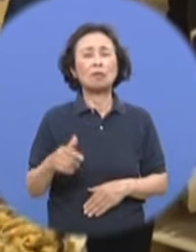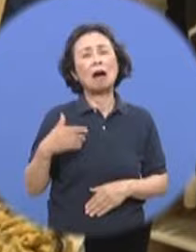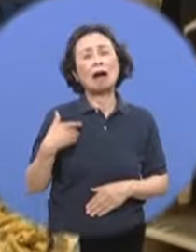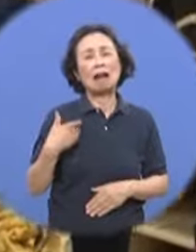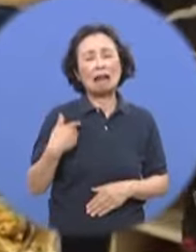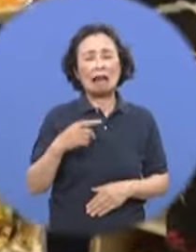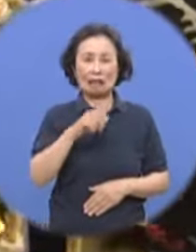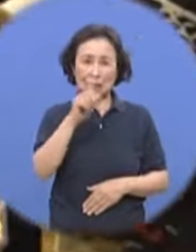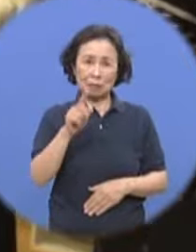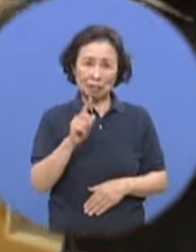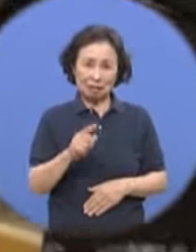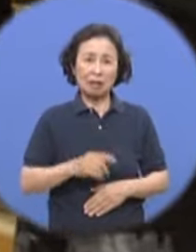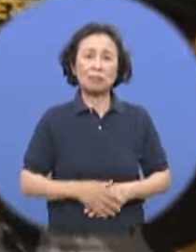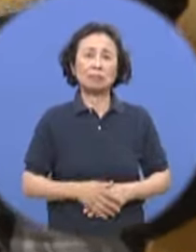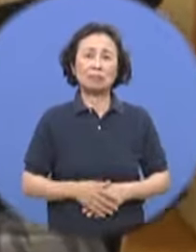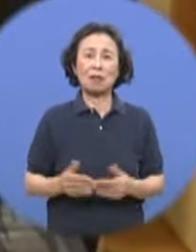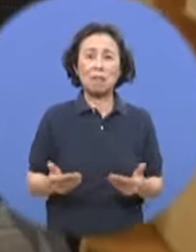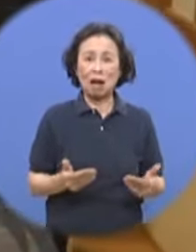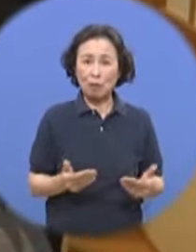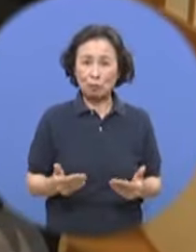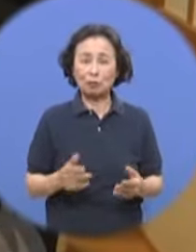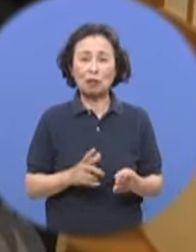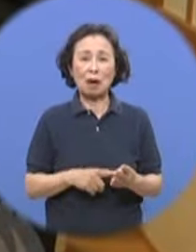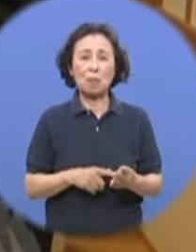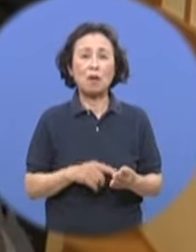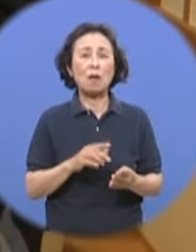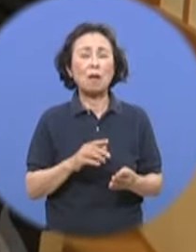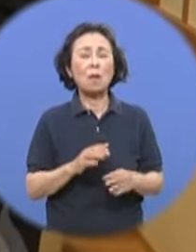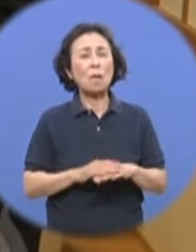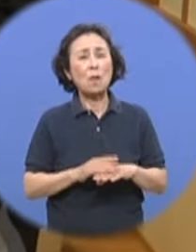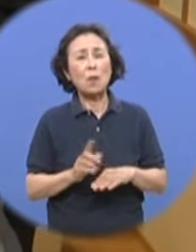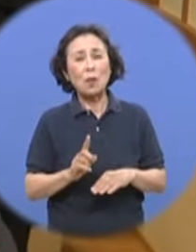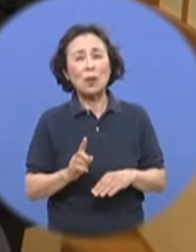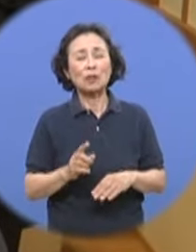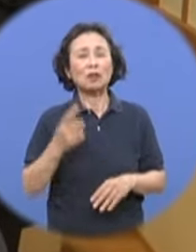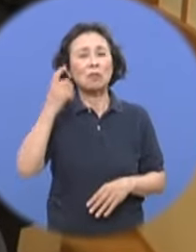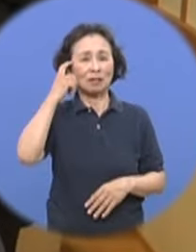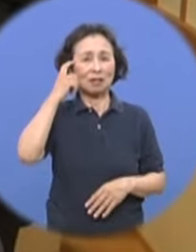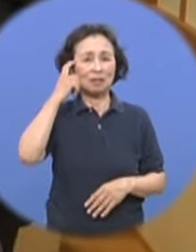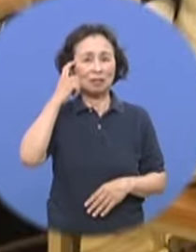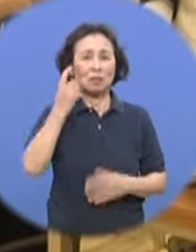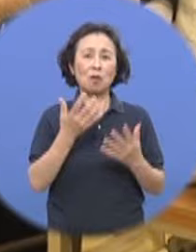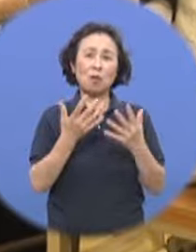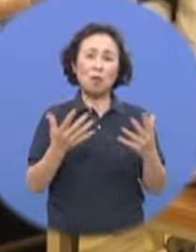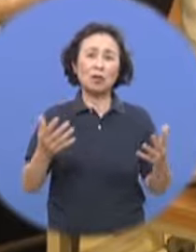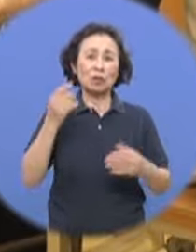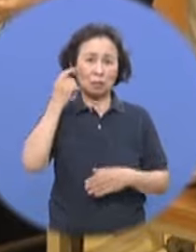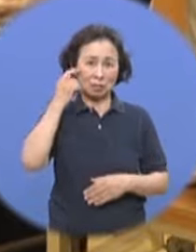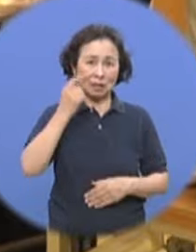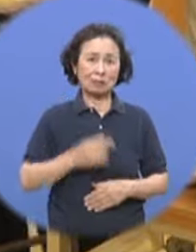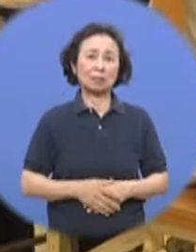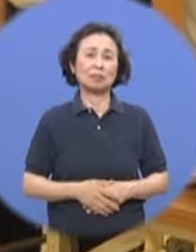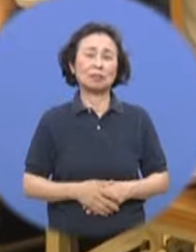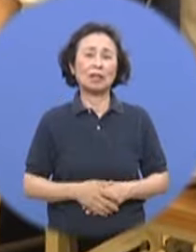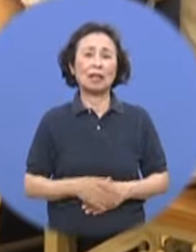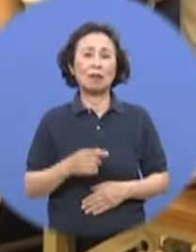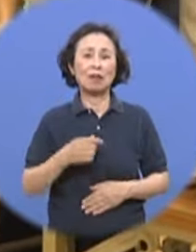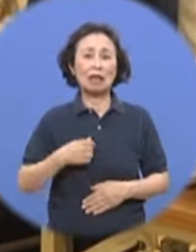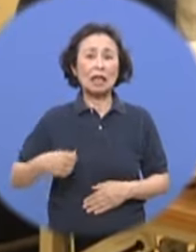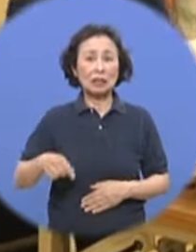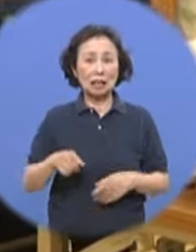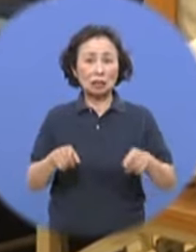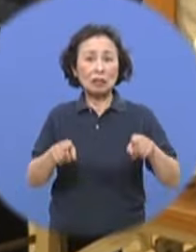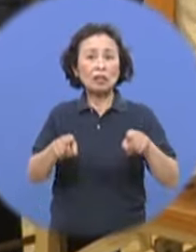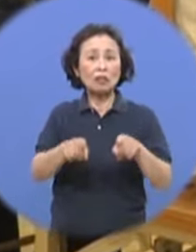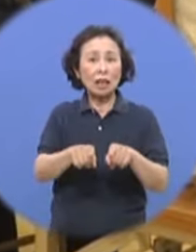わからないとか、いろいろ迷ったりとか、どうしたらいいんだろうってこう思っている方もたくさんいらっしゃると思うんですが、一緒になって私た